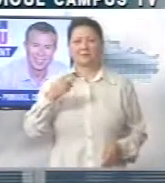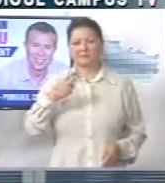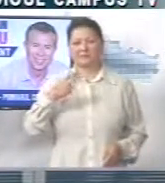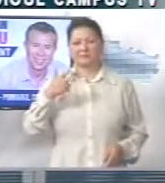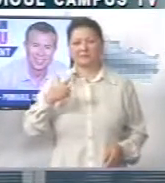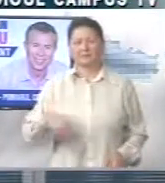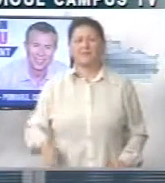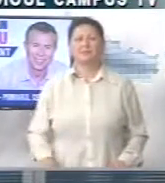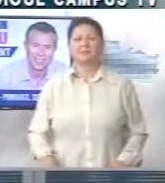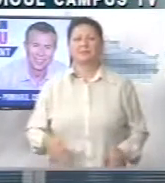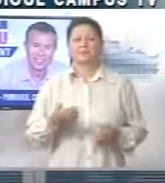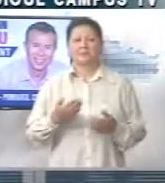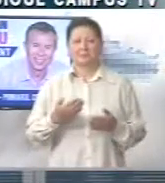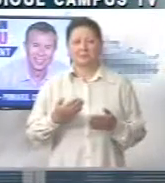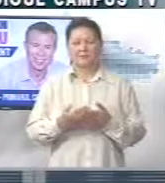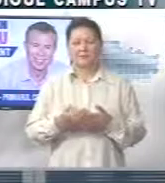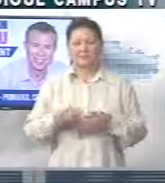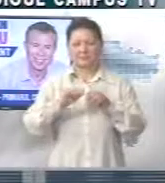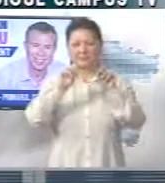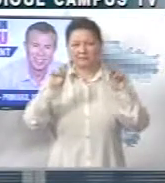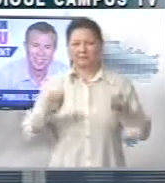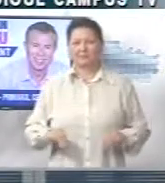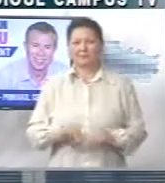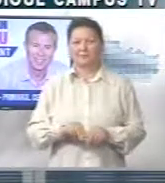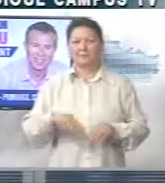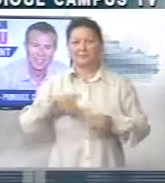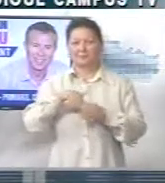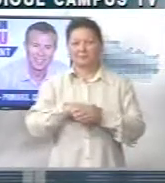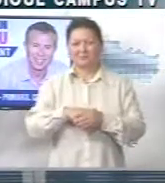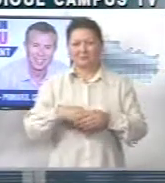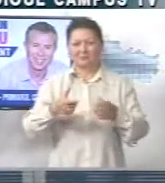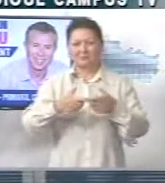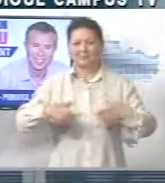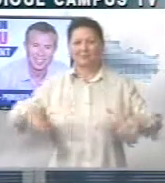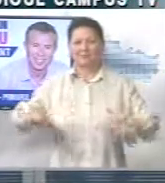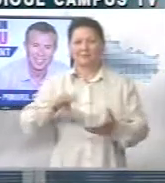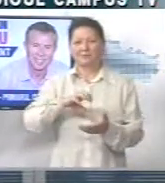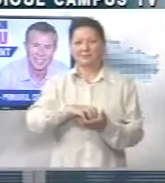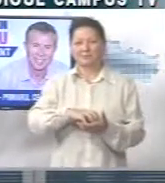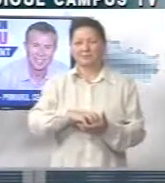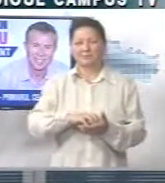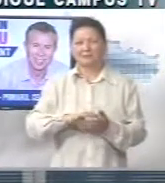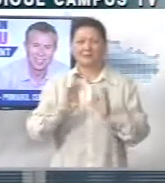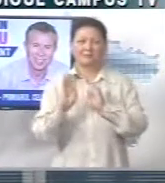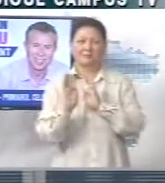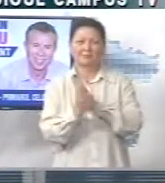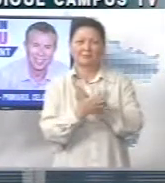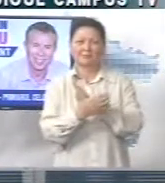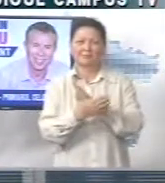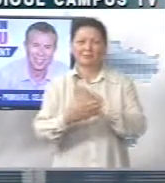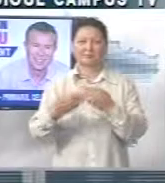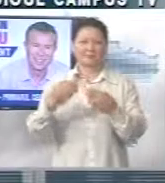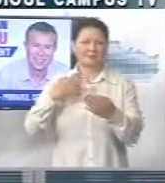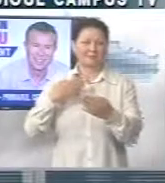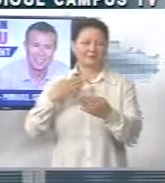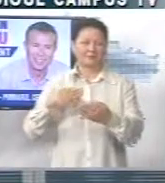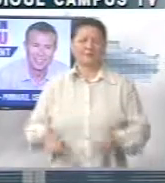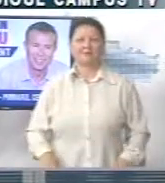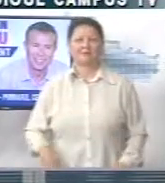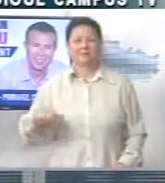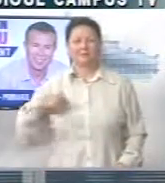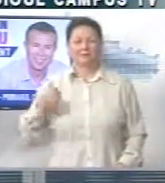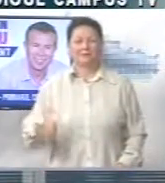consilier local nu trebuie să-l mai deschideți, doar îl întoarceți pe coperta din spate și sunt exact aici